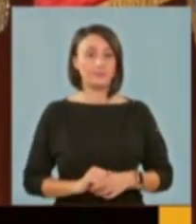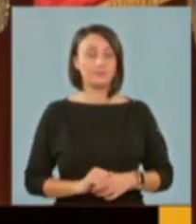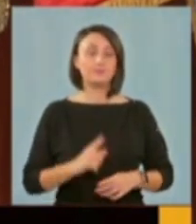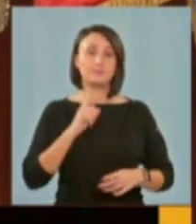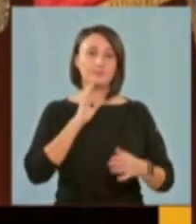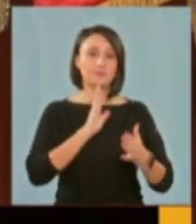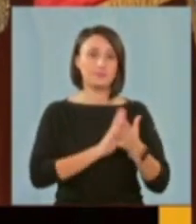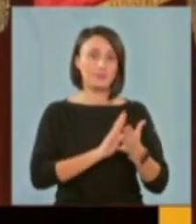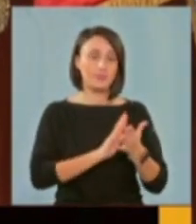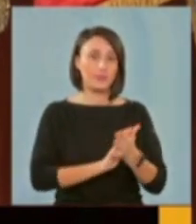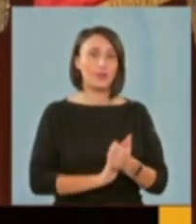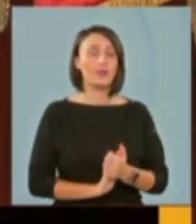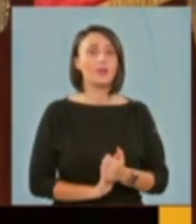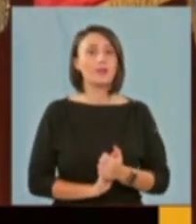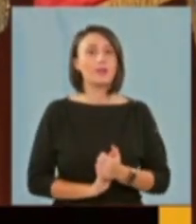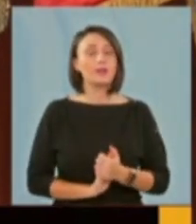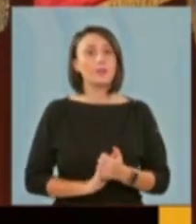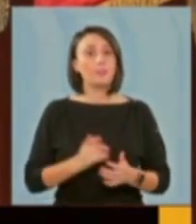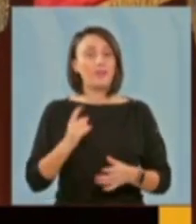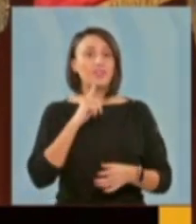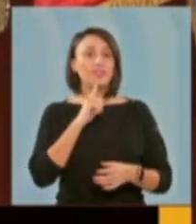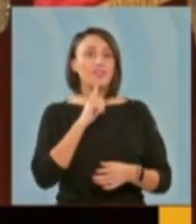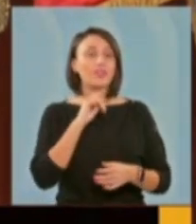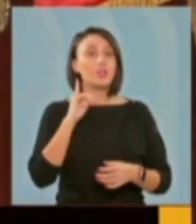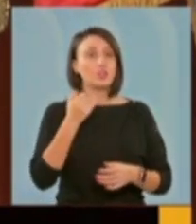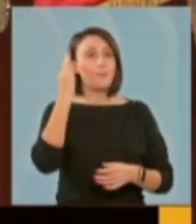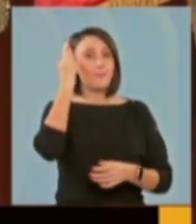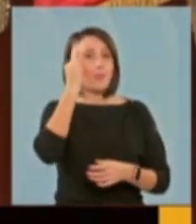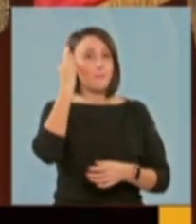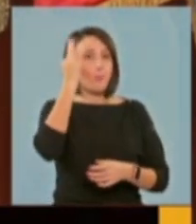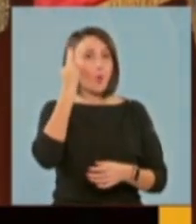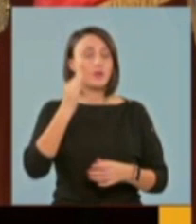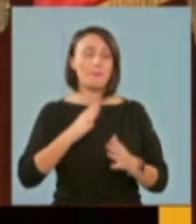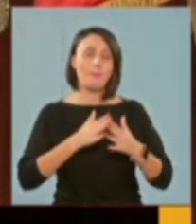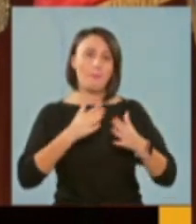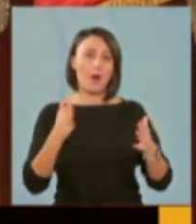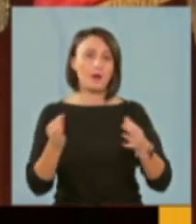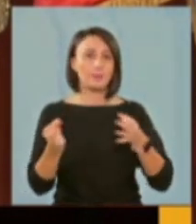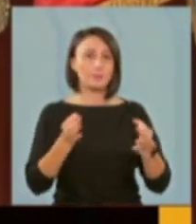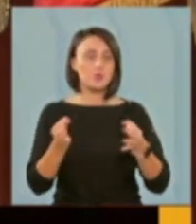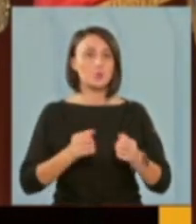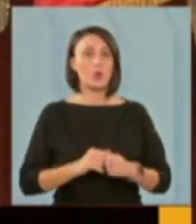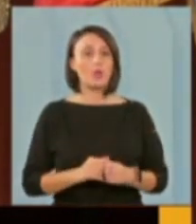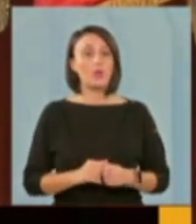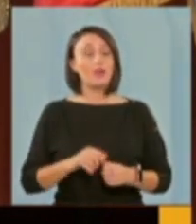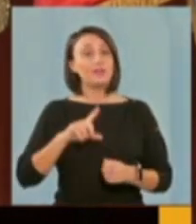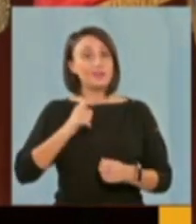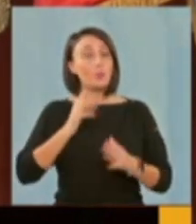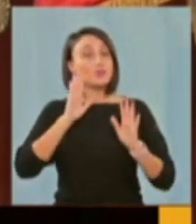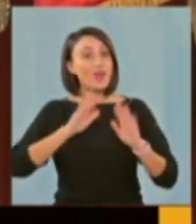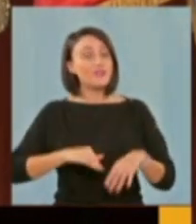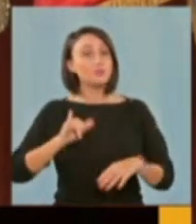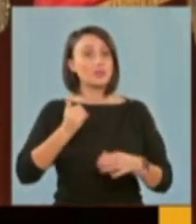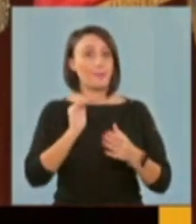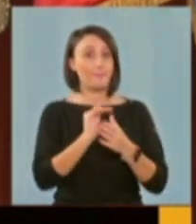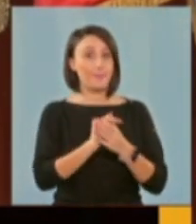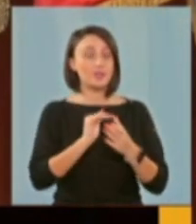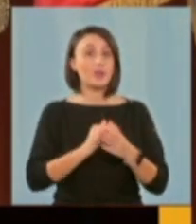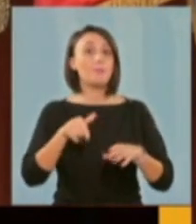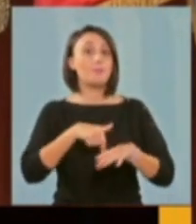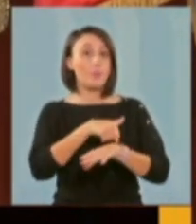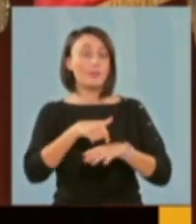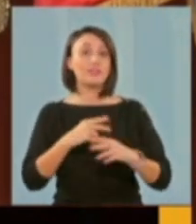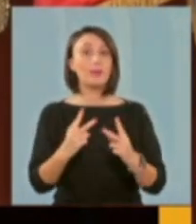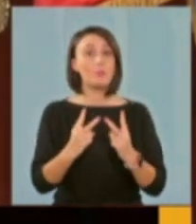se bazează pe identitate și pe memorie, în mare măsură. Trebuie să avem și să păstrăm